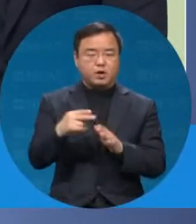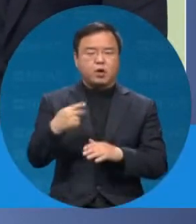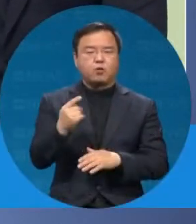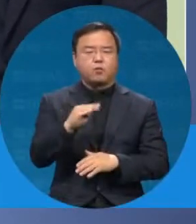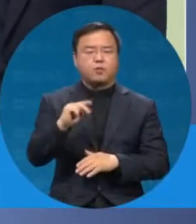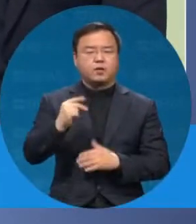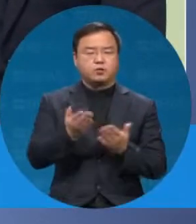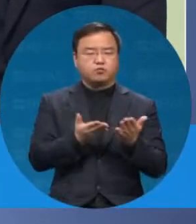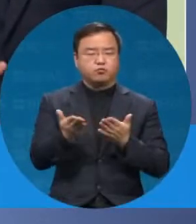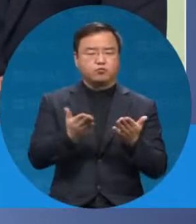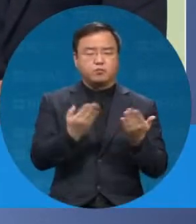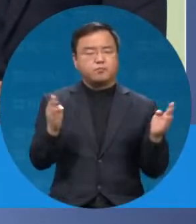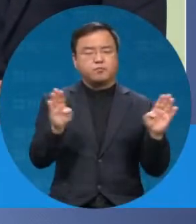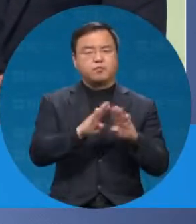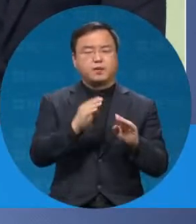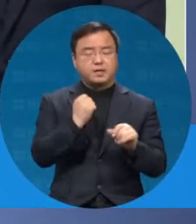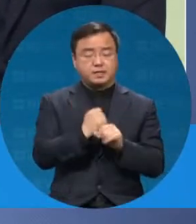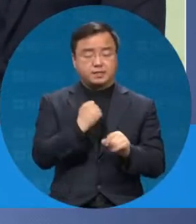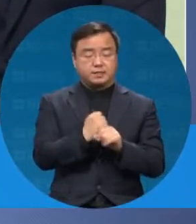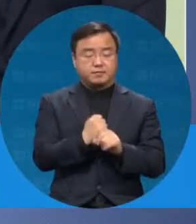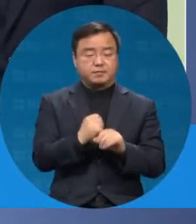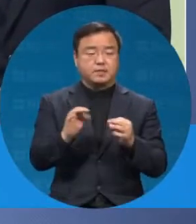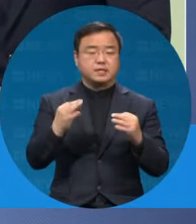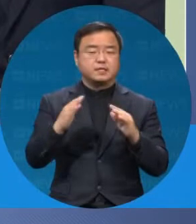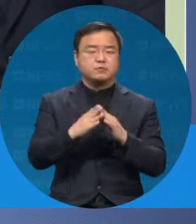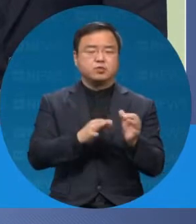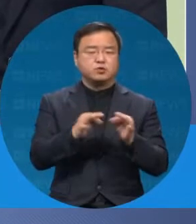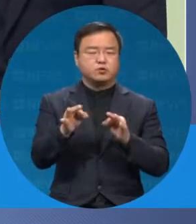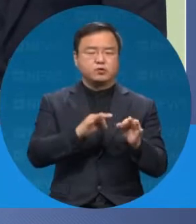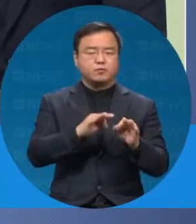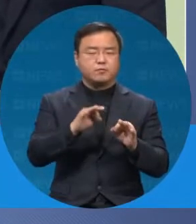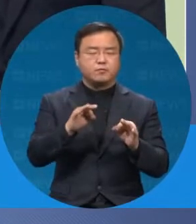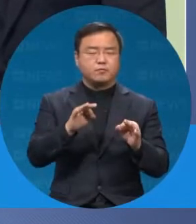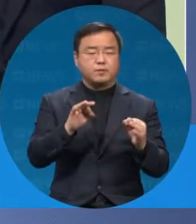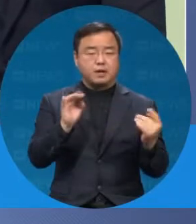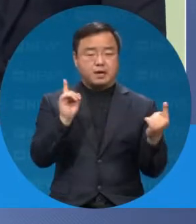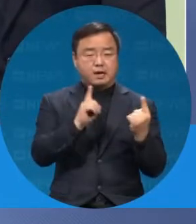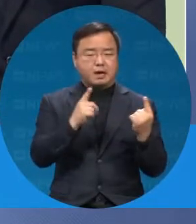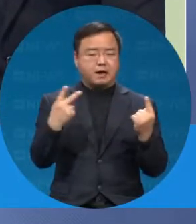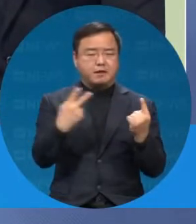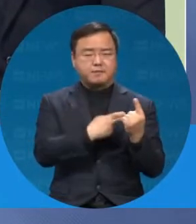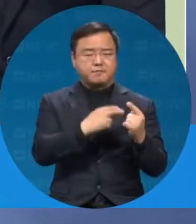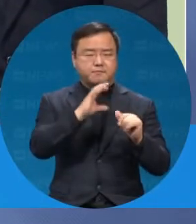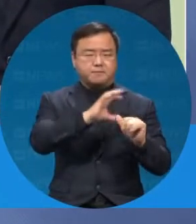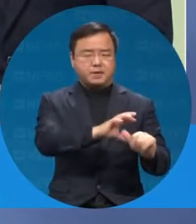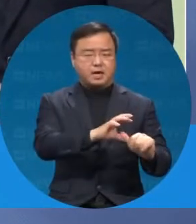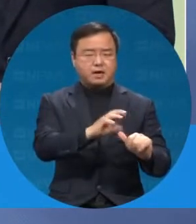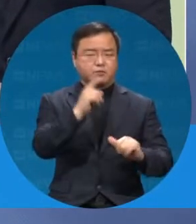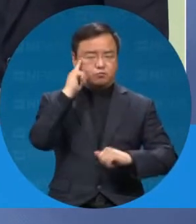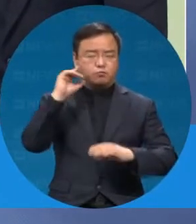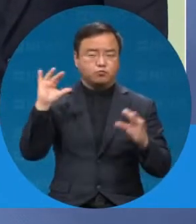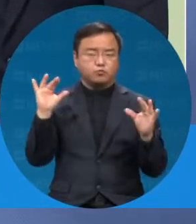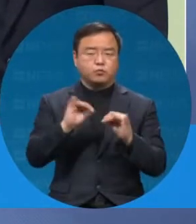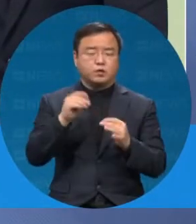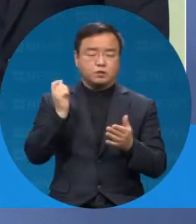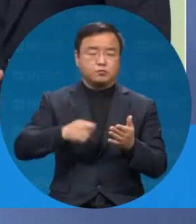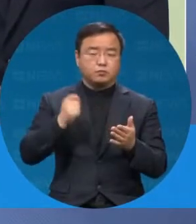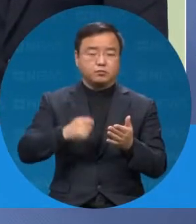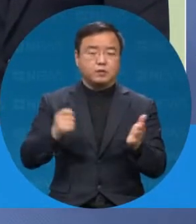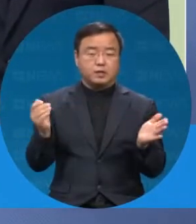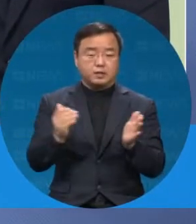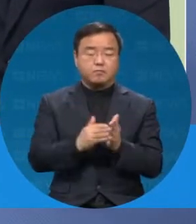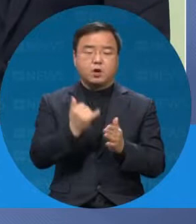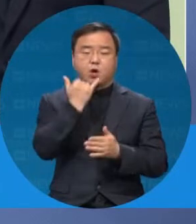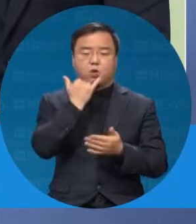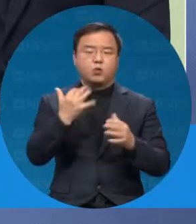관련자들이 유럽 연합 근 금융시장의 접근하지 못하도록 한 제재 조치에 만장일치로 찬성 했구요 독일은 한